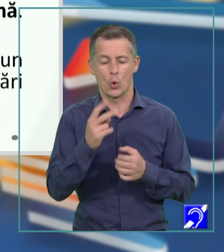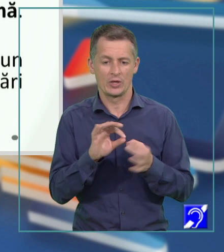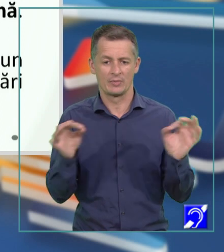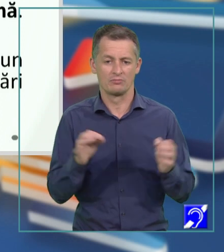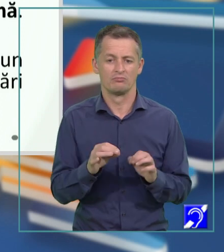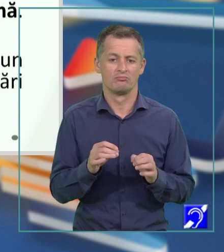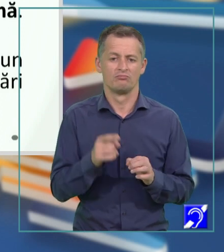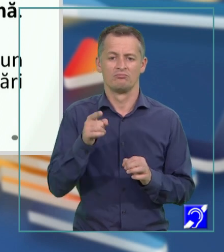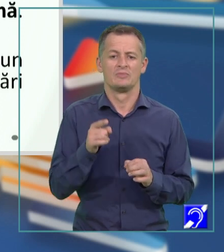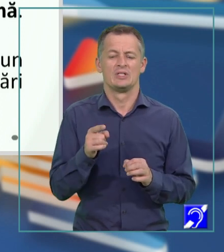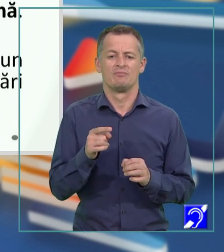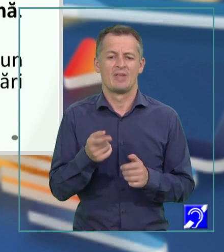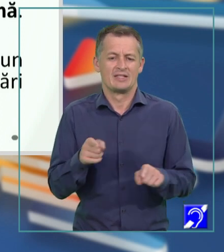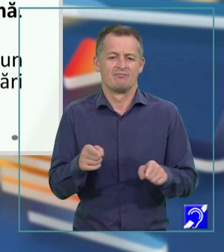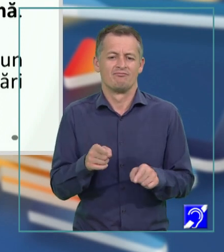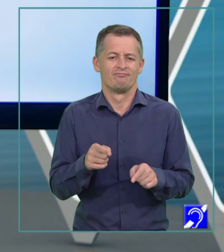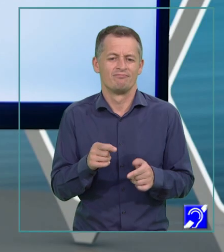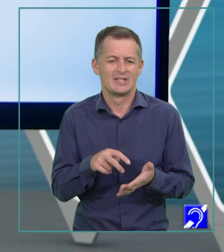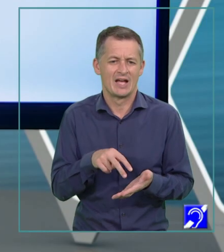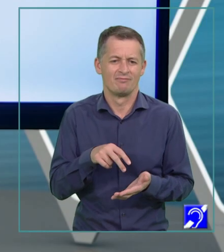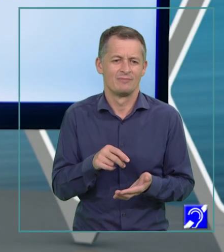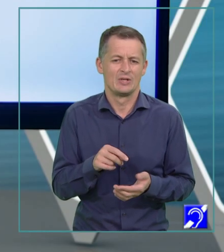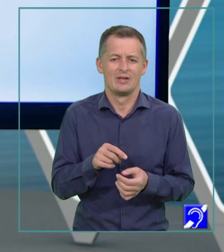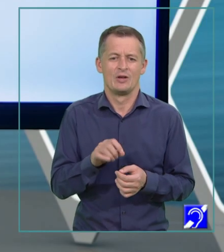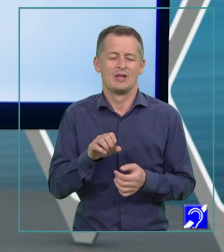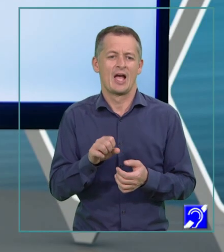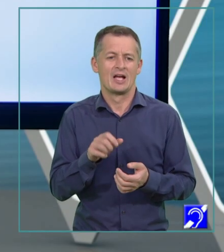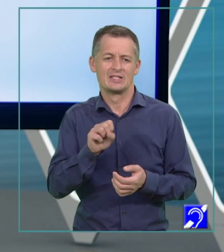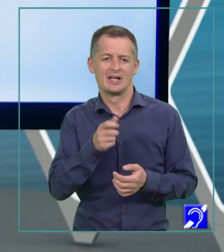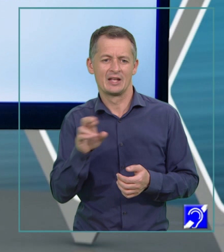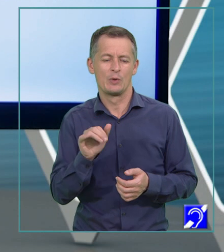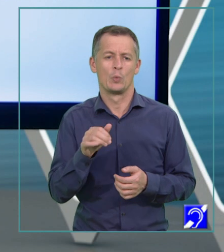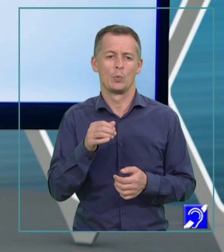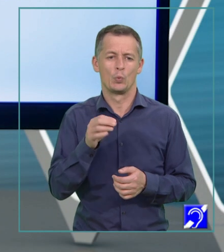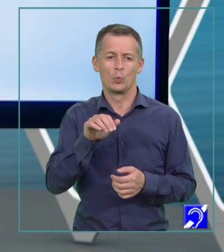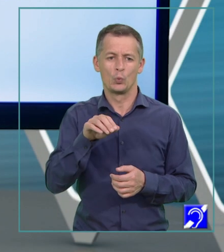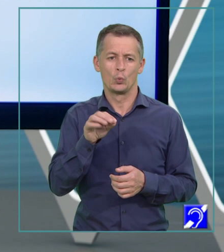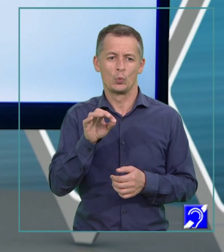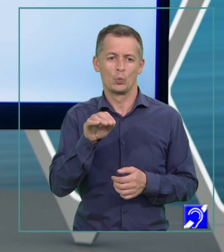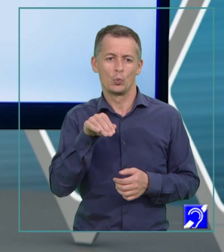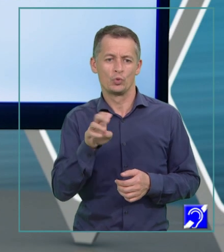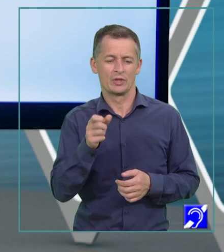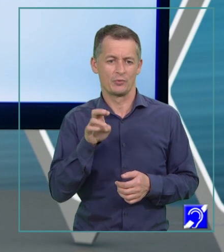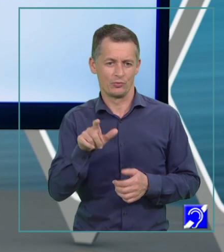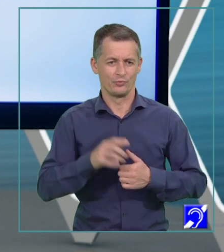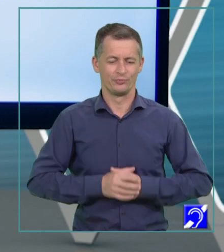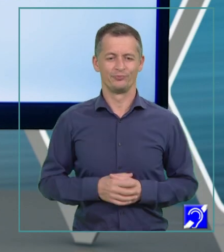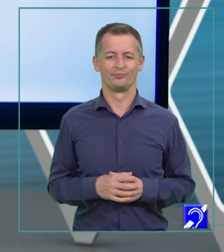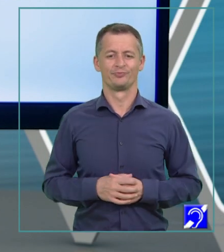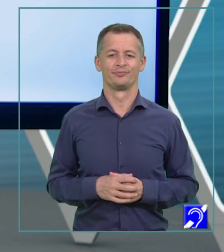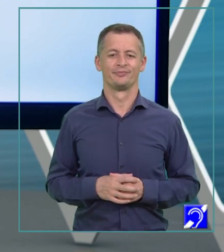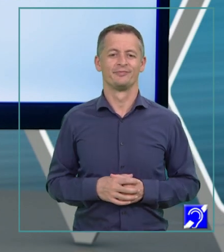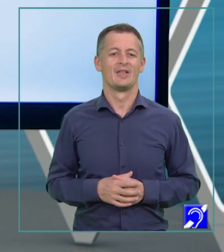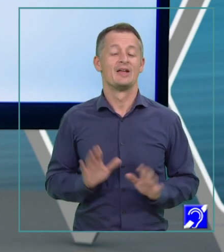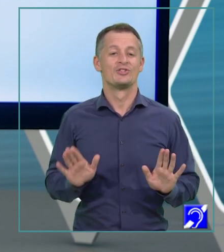sări muștarul, ai sări țandăra. Pentru antonime, de asemenea, pornim de la un exercițiu și trebuie